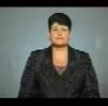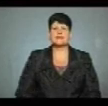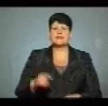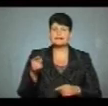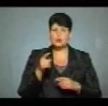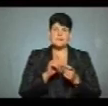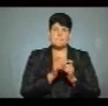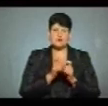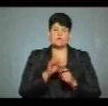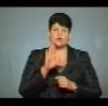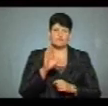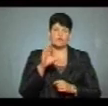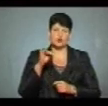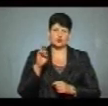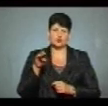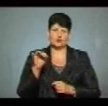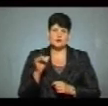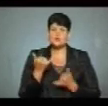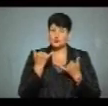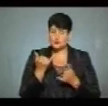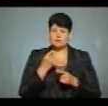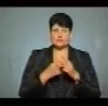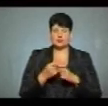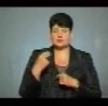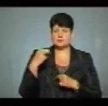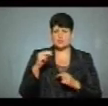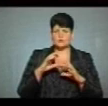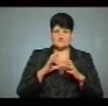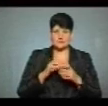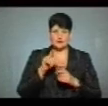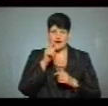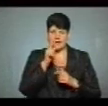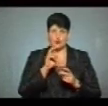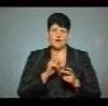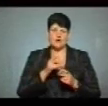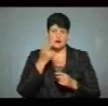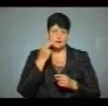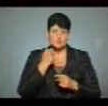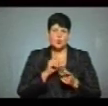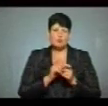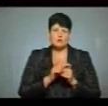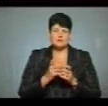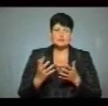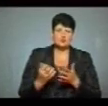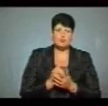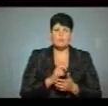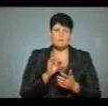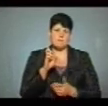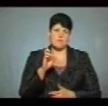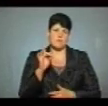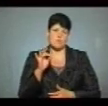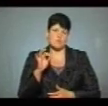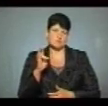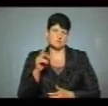Тернопільський борець Володимир Войтович сьогодні повернувся з чемпіонату світу з греко-римської боротьби у Болгарії, де здобув бронзову нагороду.